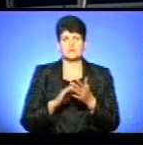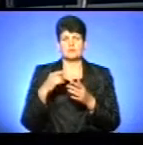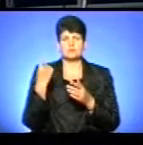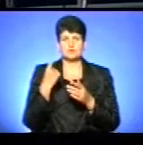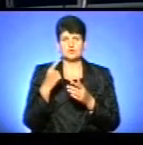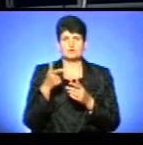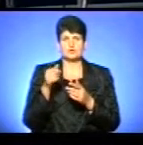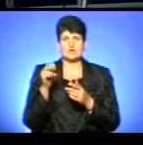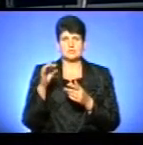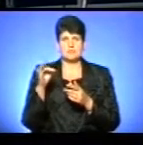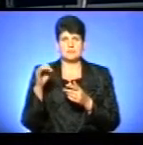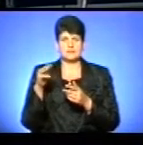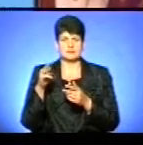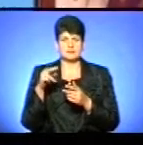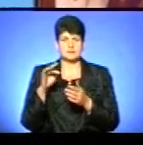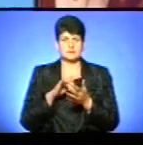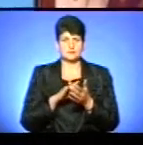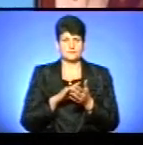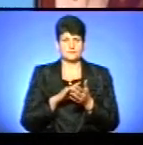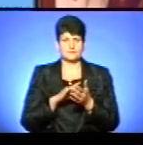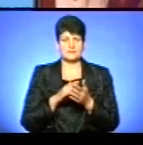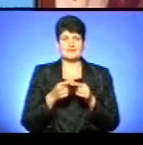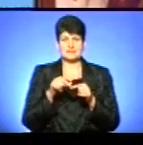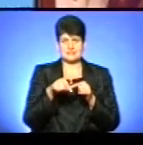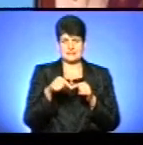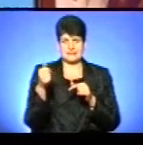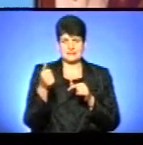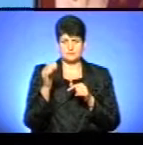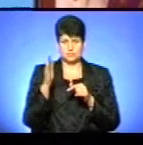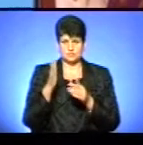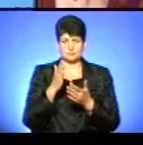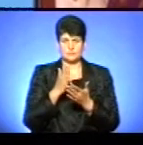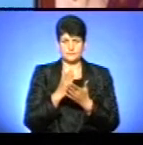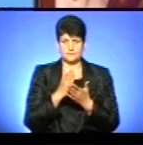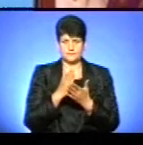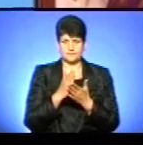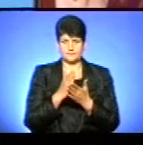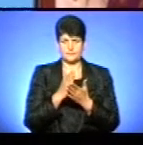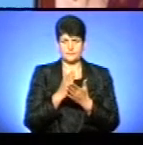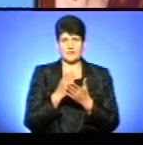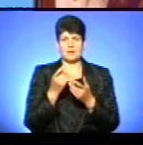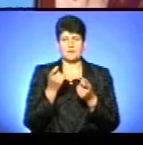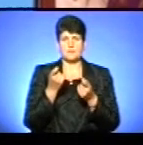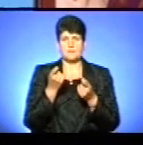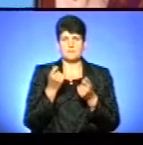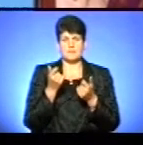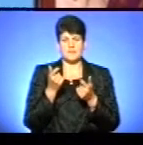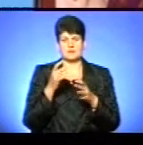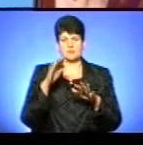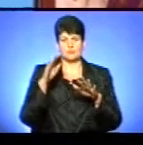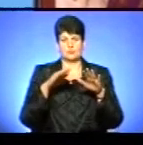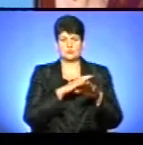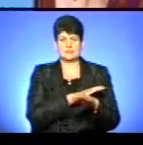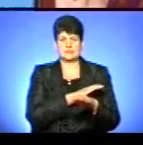гідрометцентру Оксана Софінська. Цей тиждень ми будемо знаходитися в малоградієнтному баричному полі